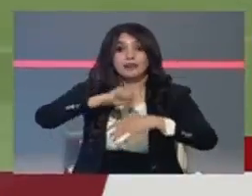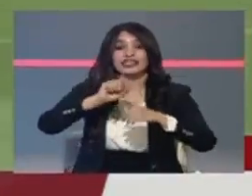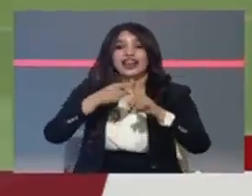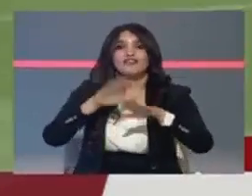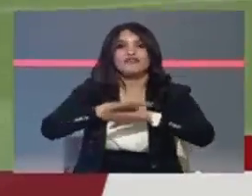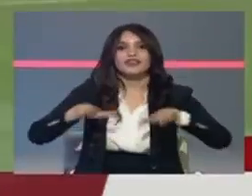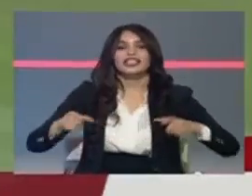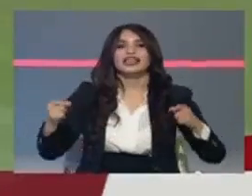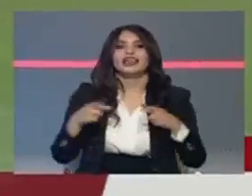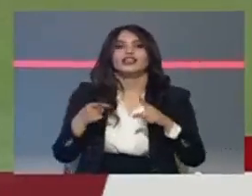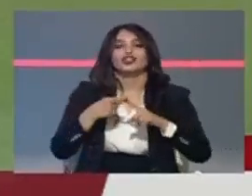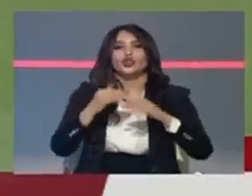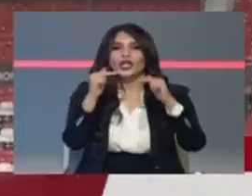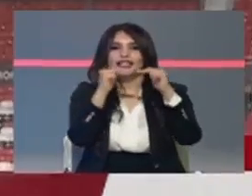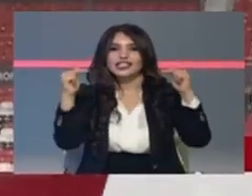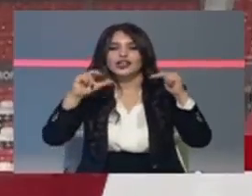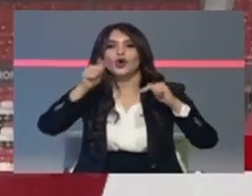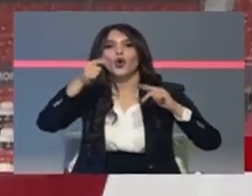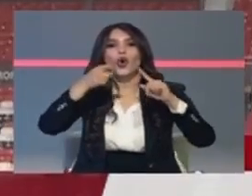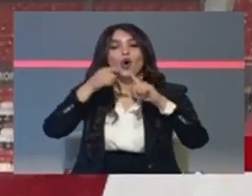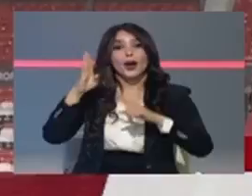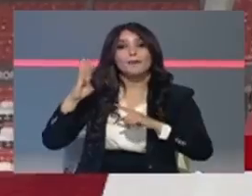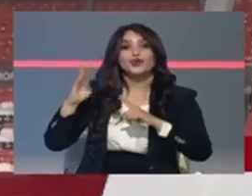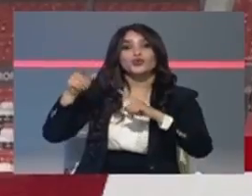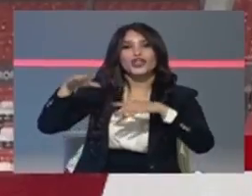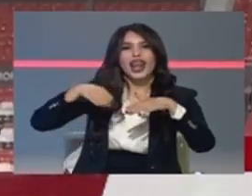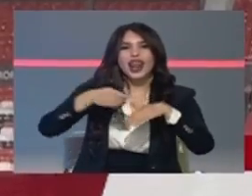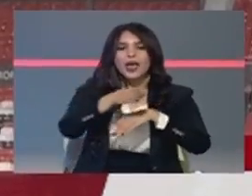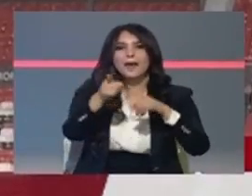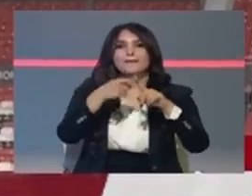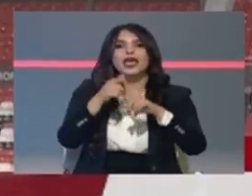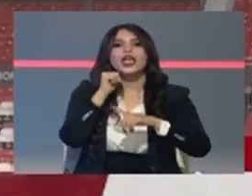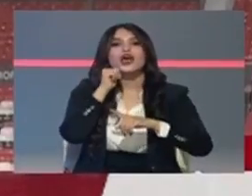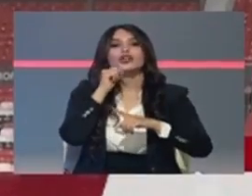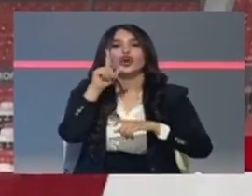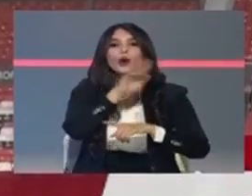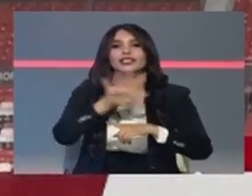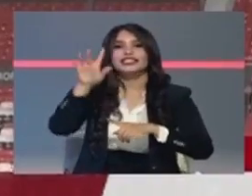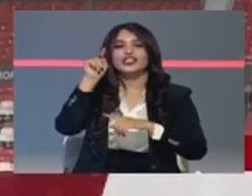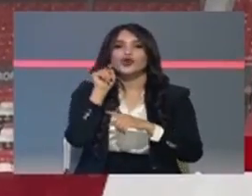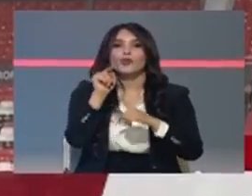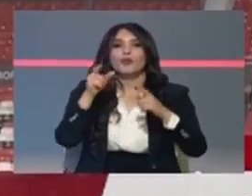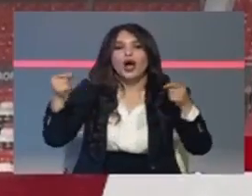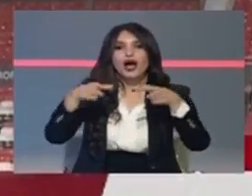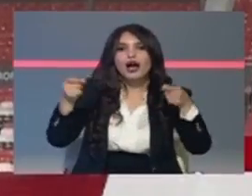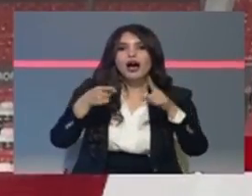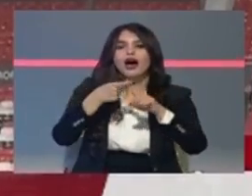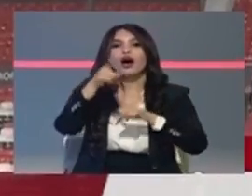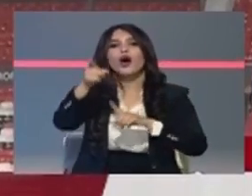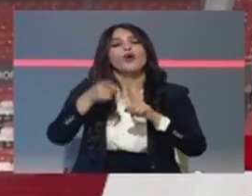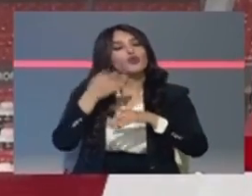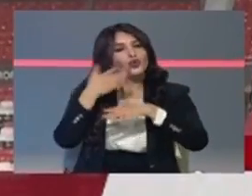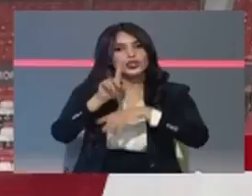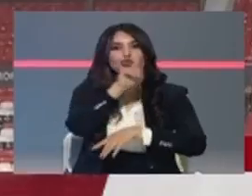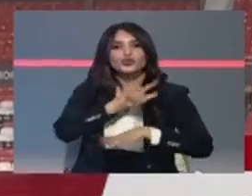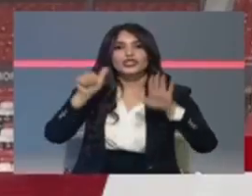الأخير كتصنيف نهائي باعتبار تصدر بروج الترتيب الحالي بفارق 15 نقطة عن أقرب ملاحقي خانت وهو